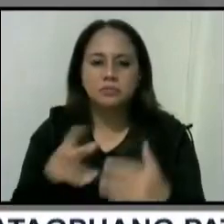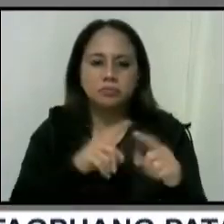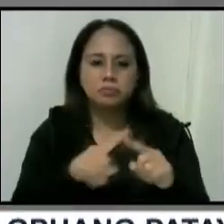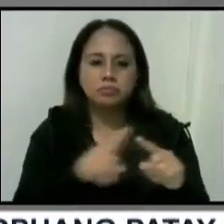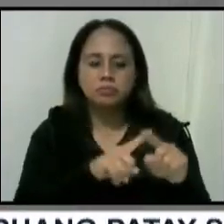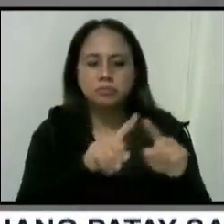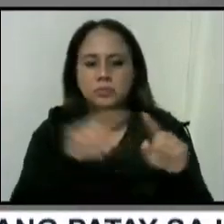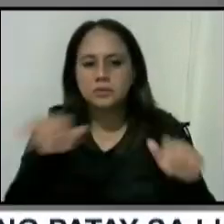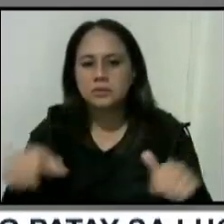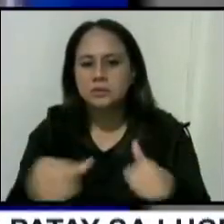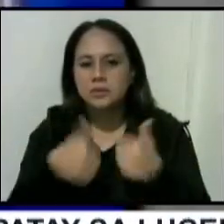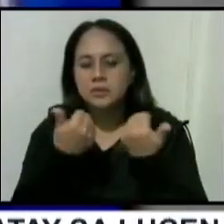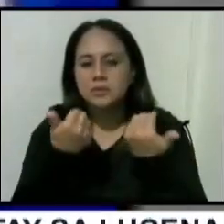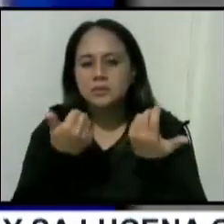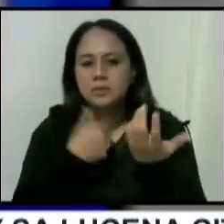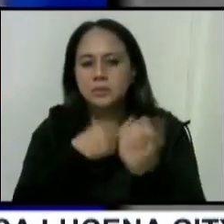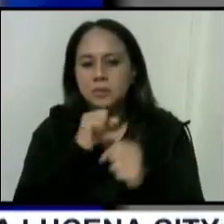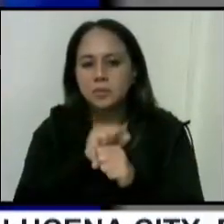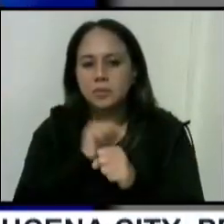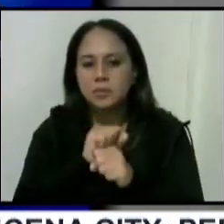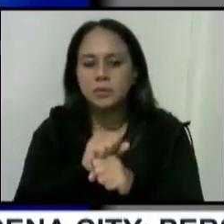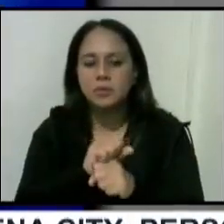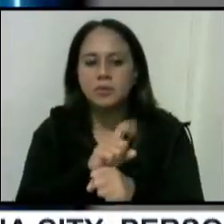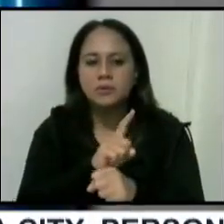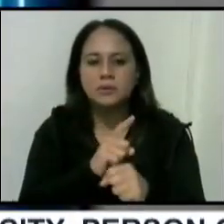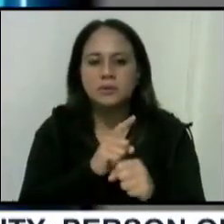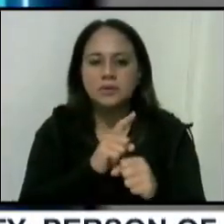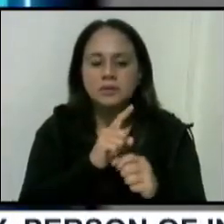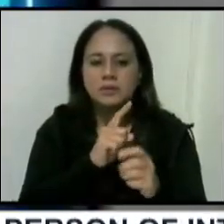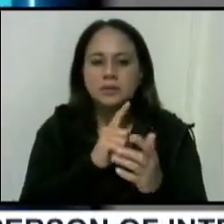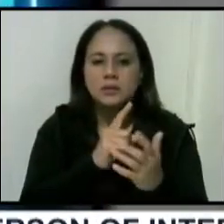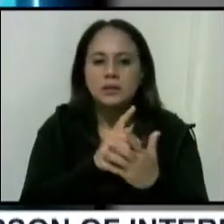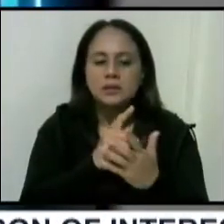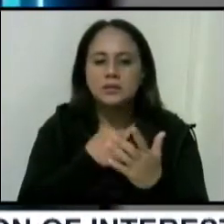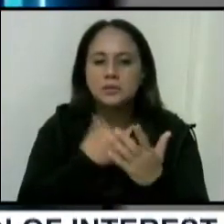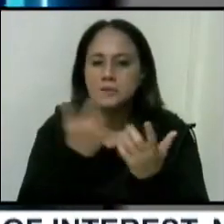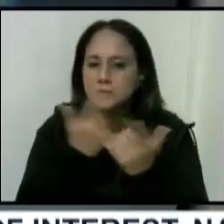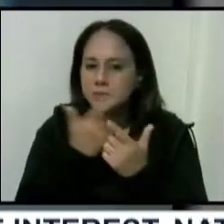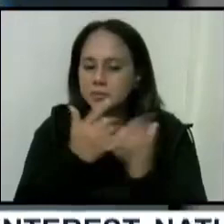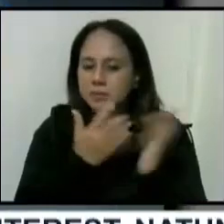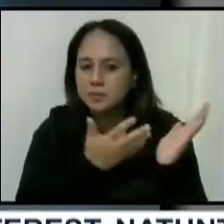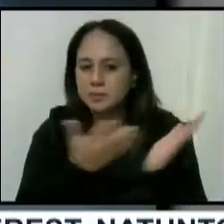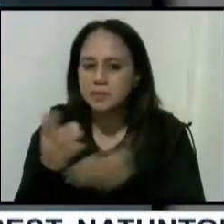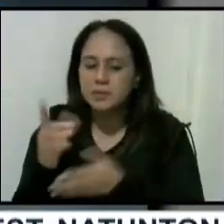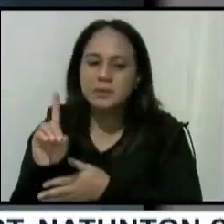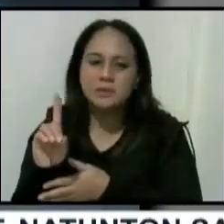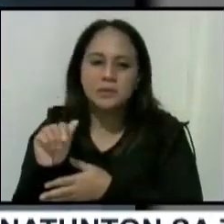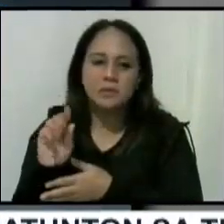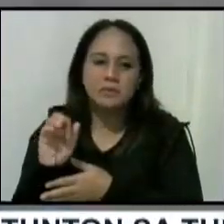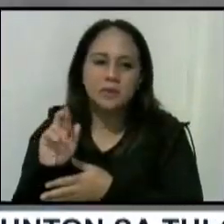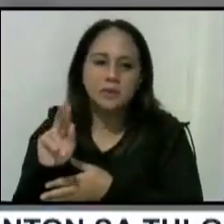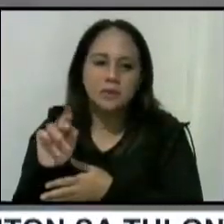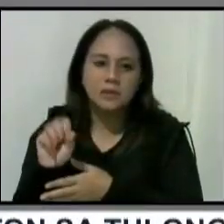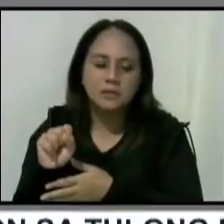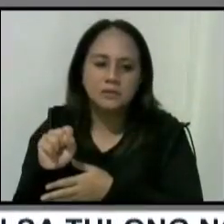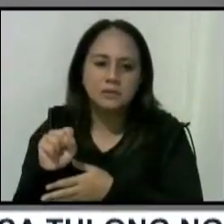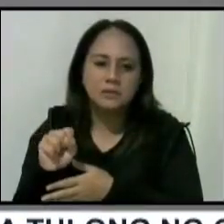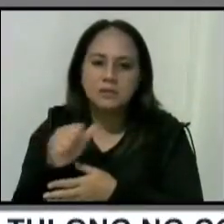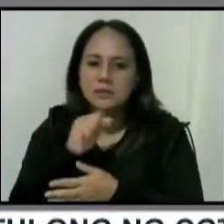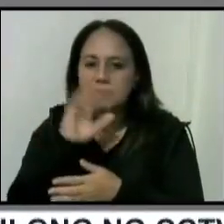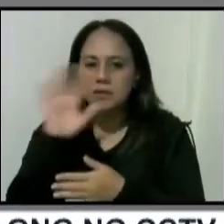karera, ang 1,001 tuwa na inihatid ng Dabarkads sa mga Pilipino, hindi mabubura,